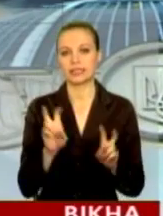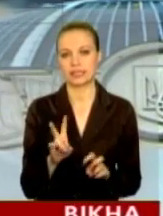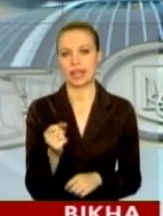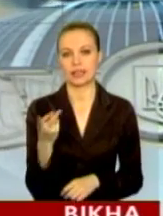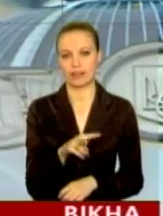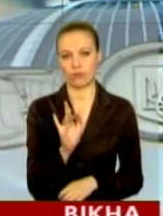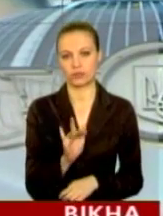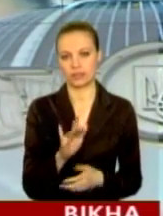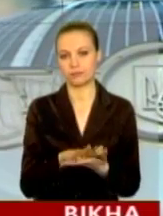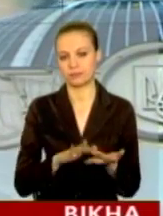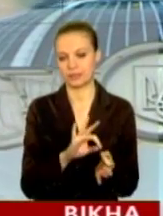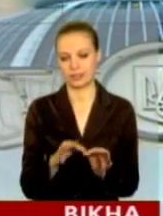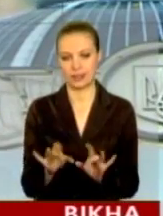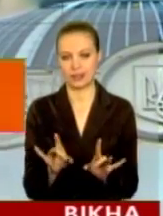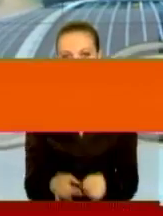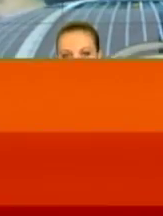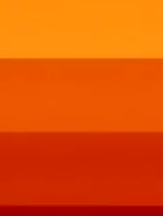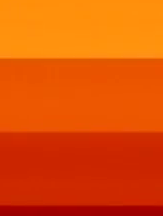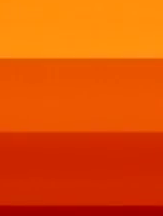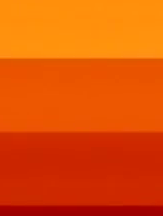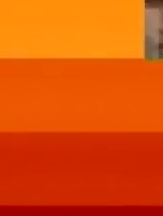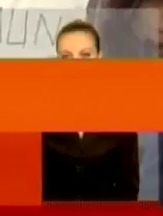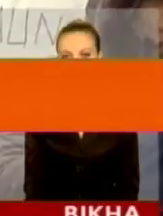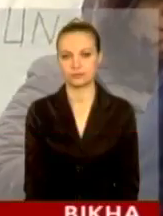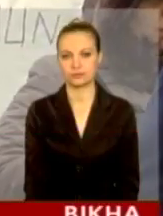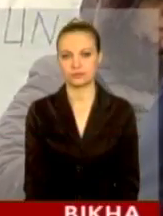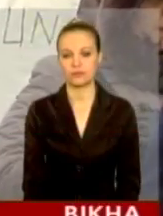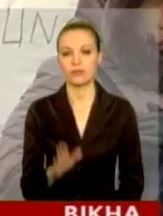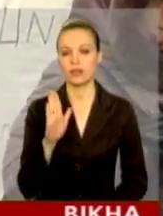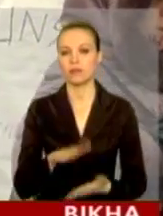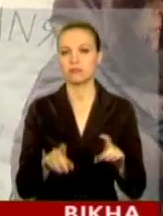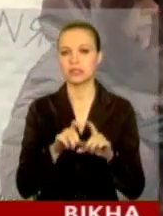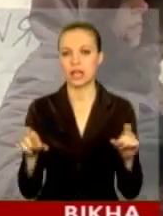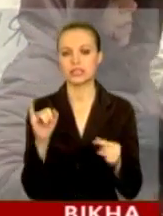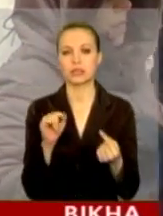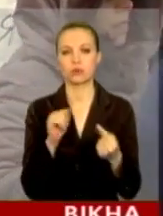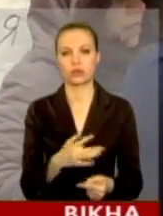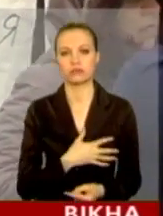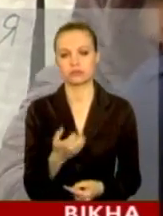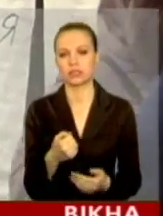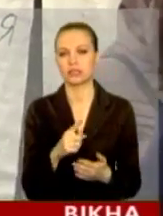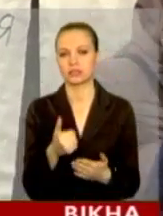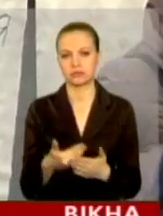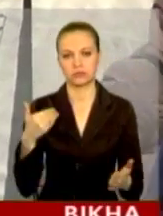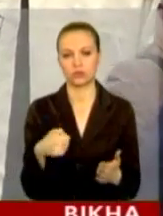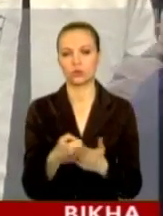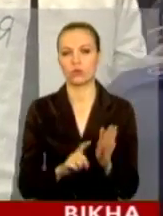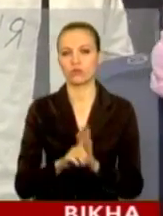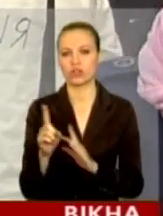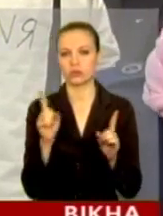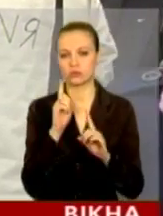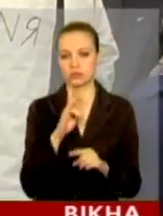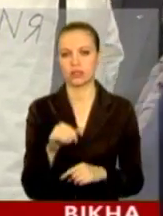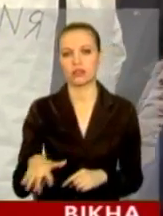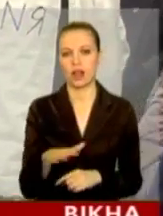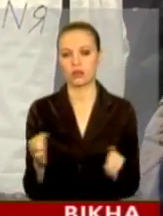двох стільцях деталі від наших кореспондентів без гасел та протестного завзяття задовго до початку засідання Верховної ради